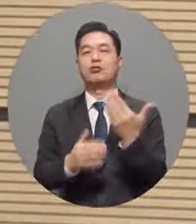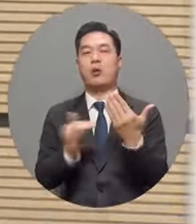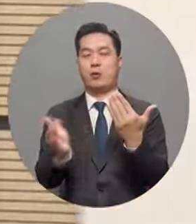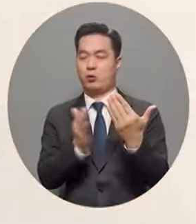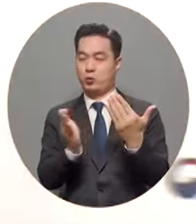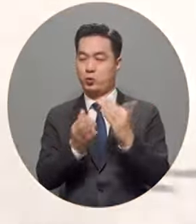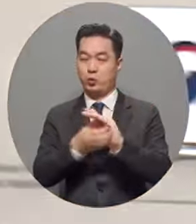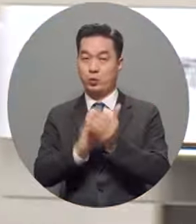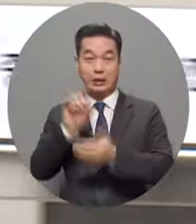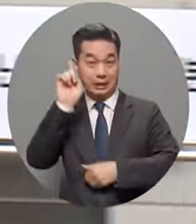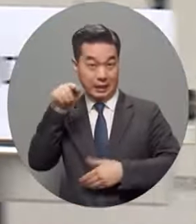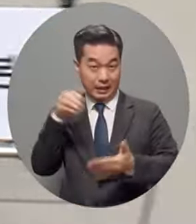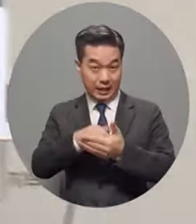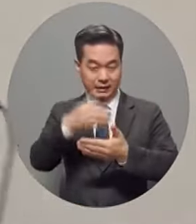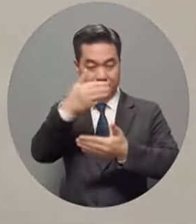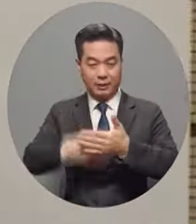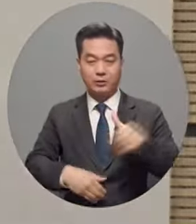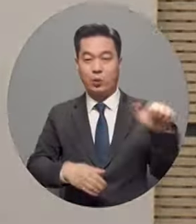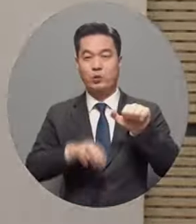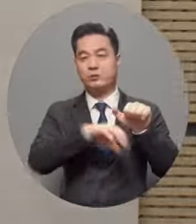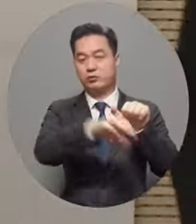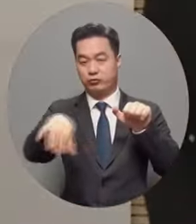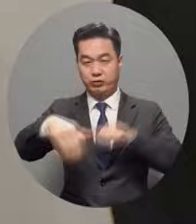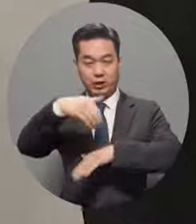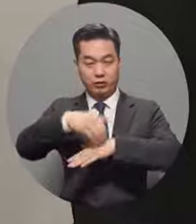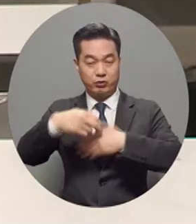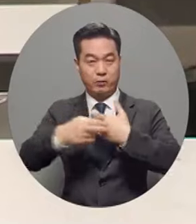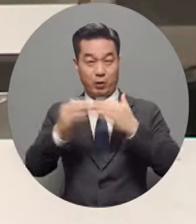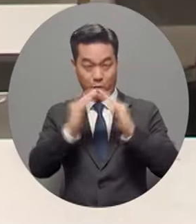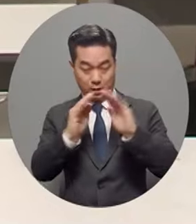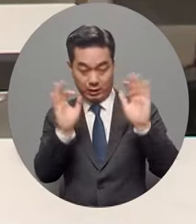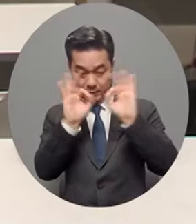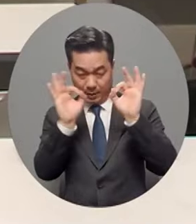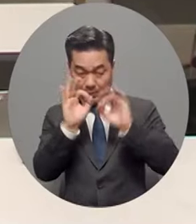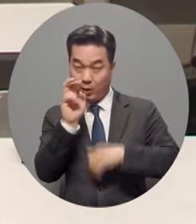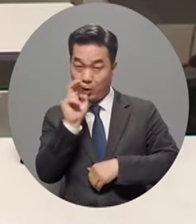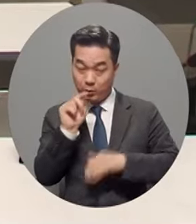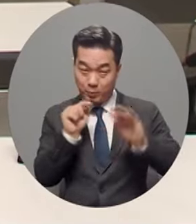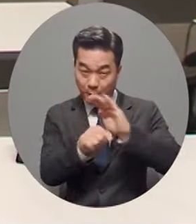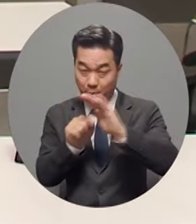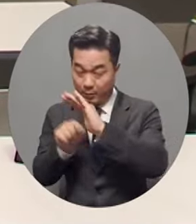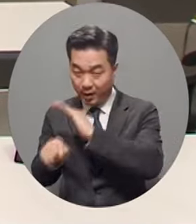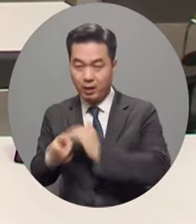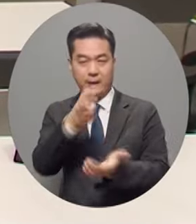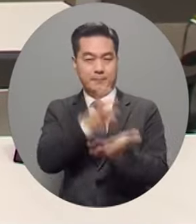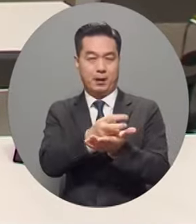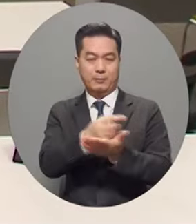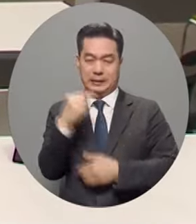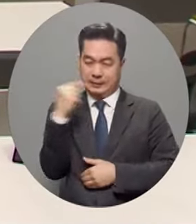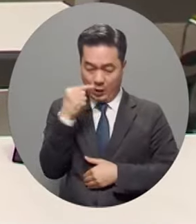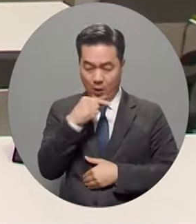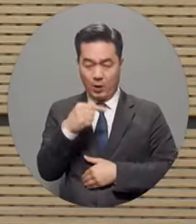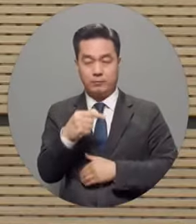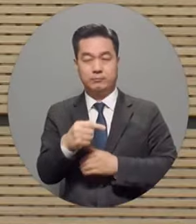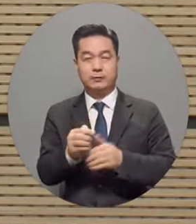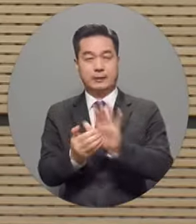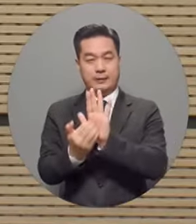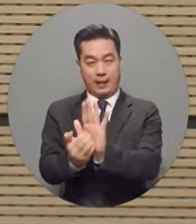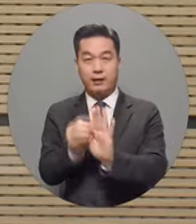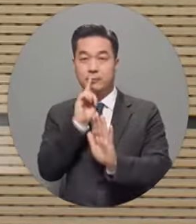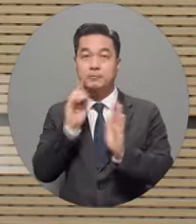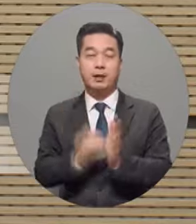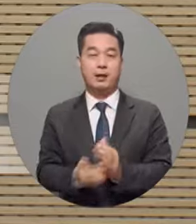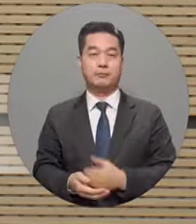내일까지 나머지 50군데 주요 수련병원을 마저 점검한 뒤 법과 원칙에 따라 대응하겠다고 경고했습니다